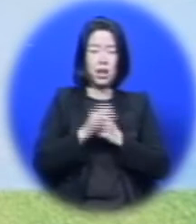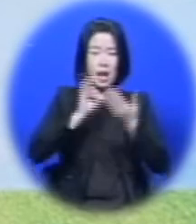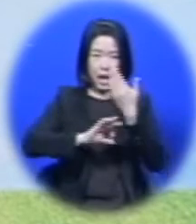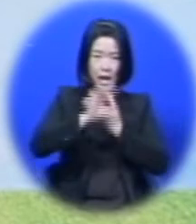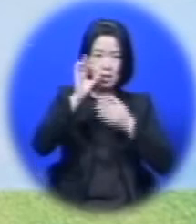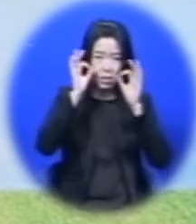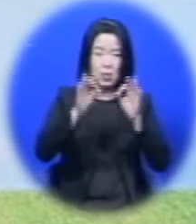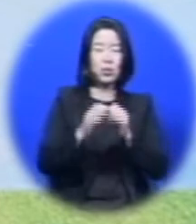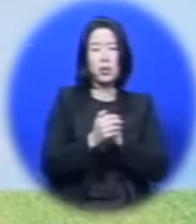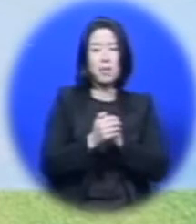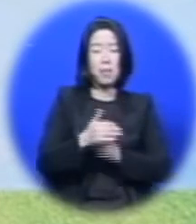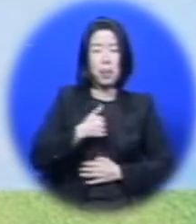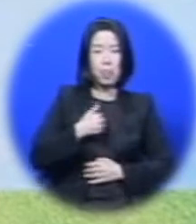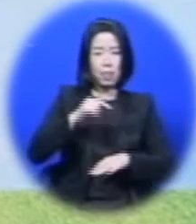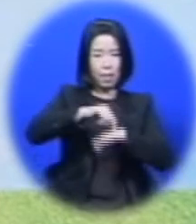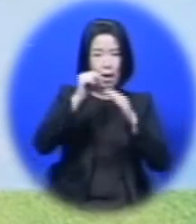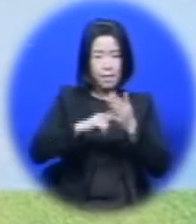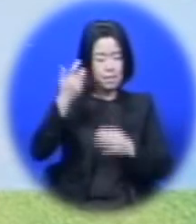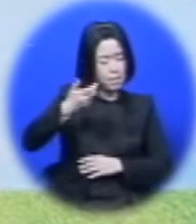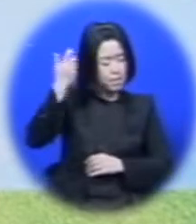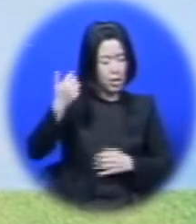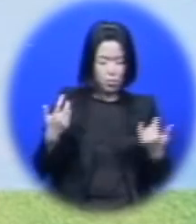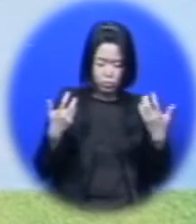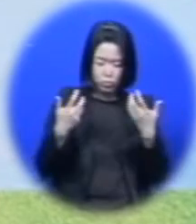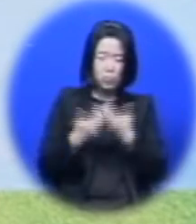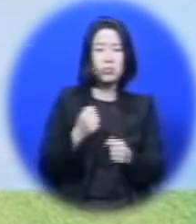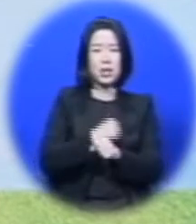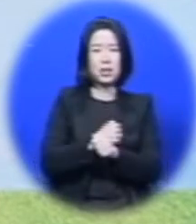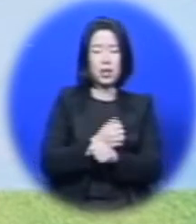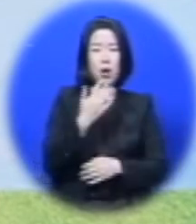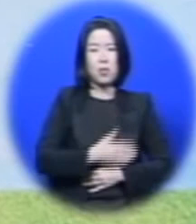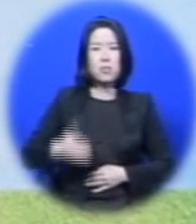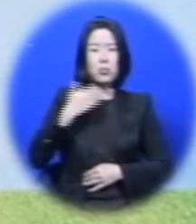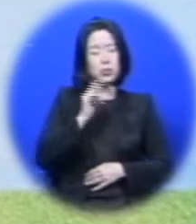아침에도 제 심령은 충만한데 몸은 너무너무 힘들어요.